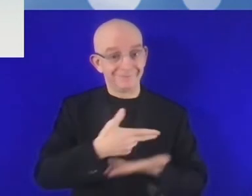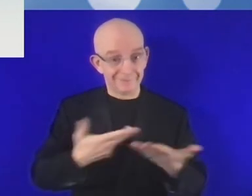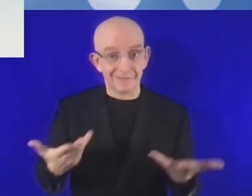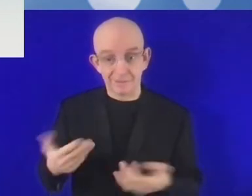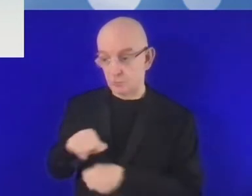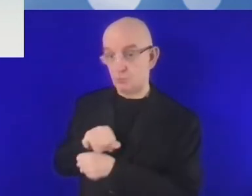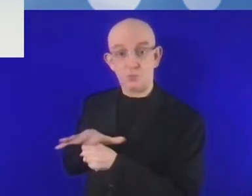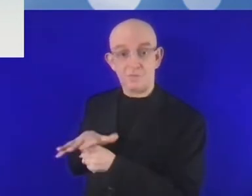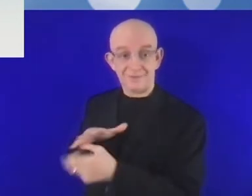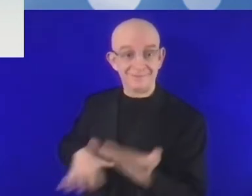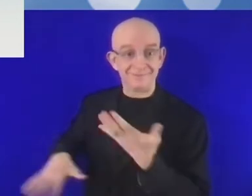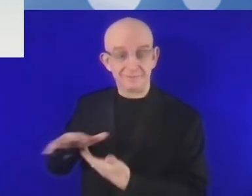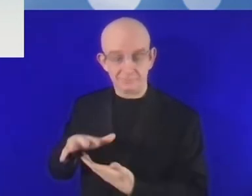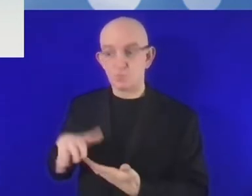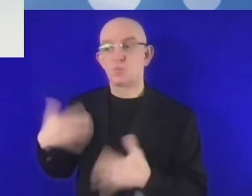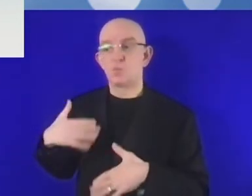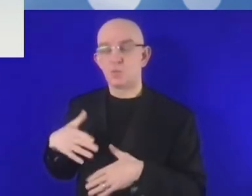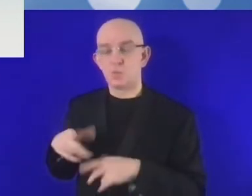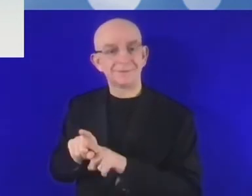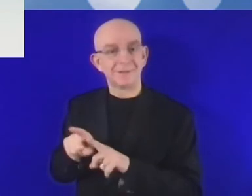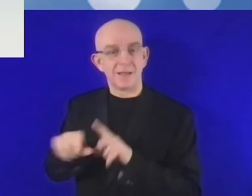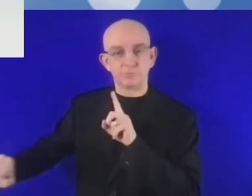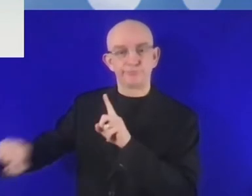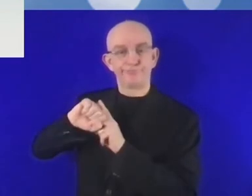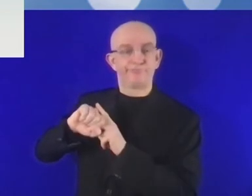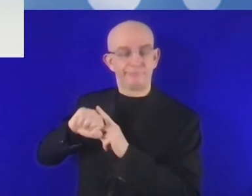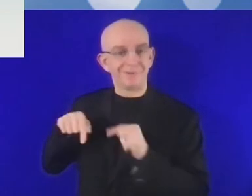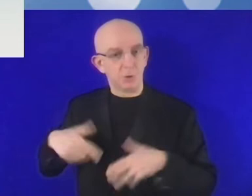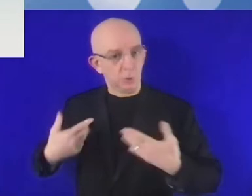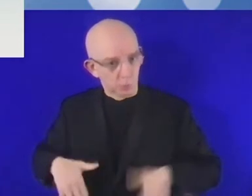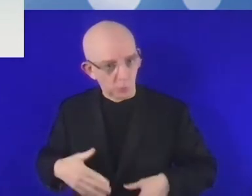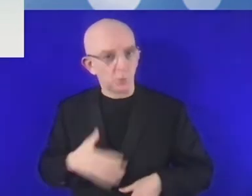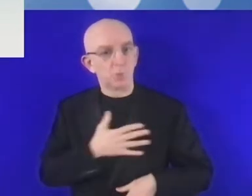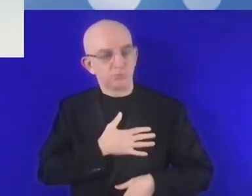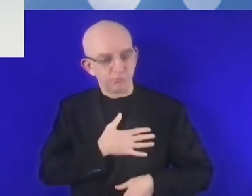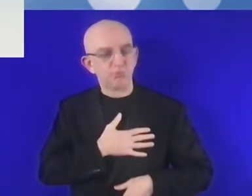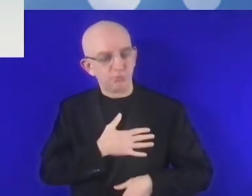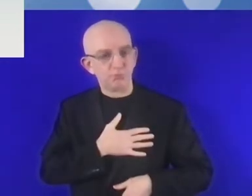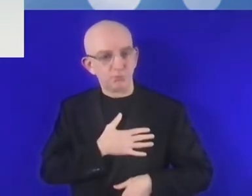هذه الواقعة التي حدثت عندكم. نحن نقول أن جوابنا